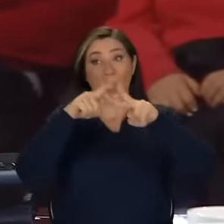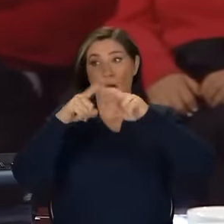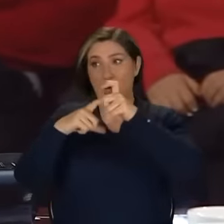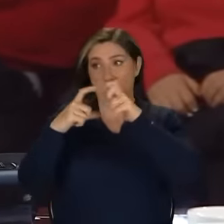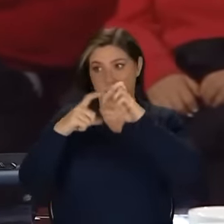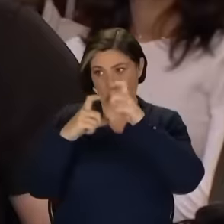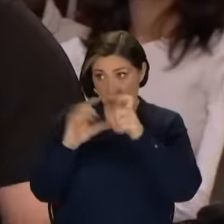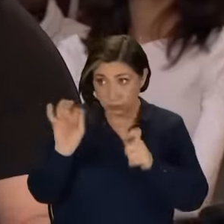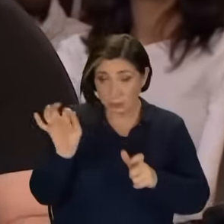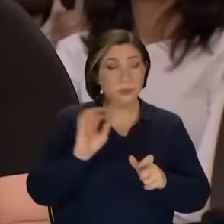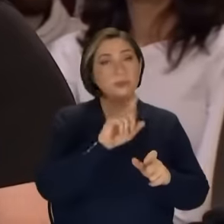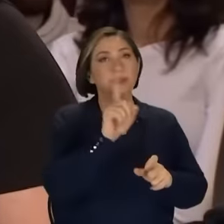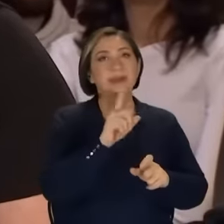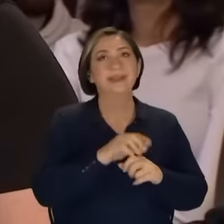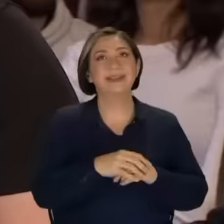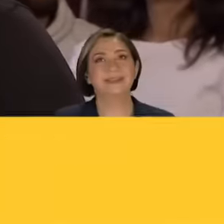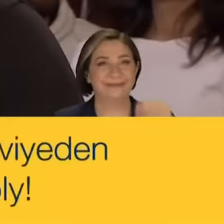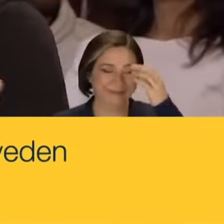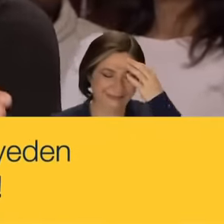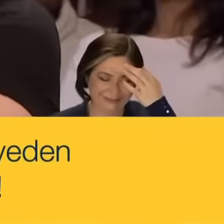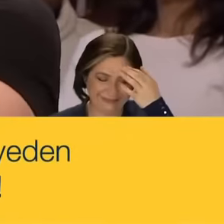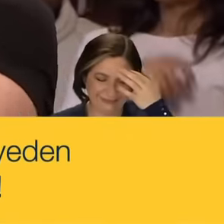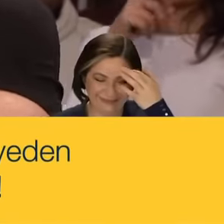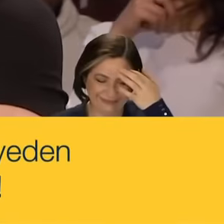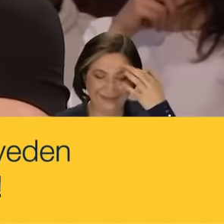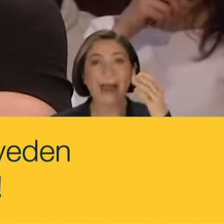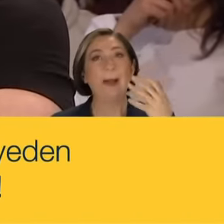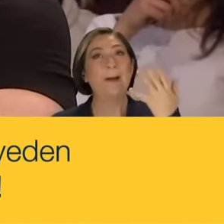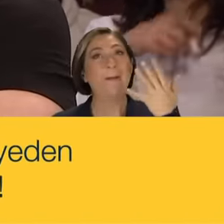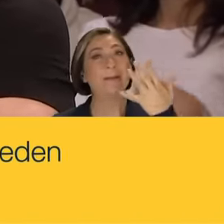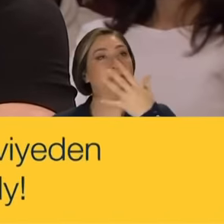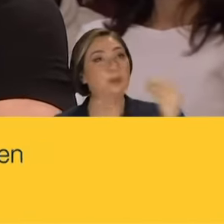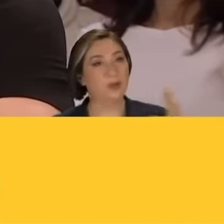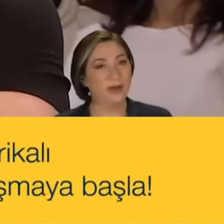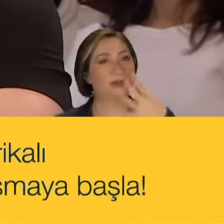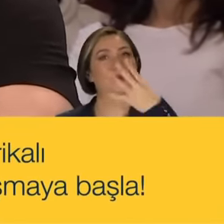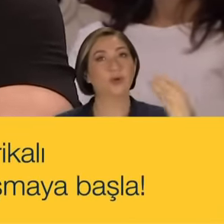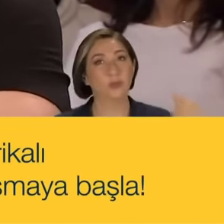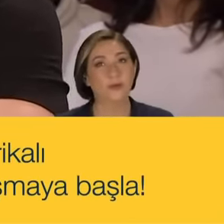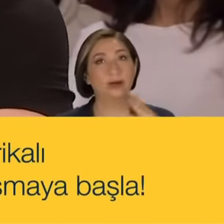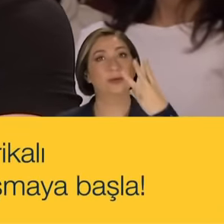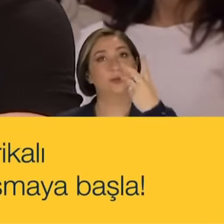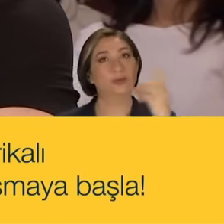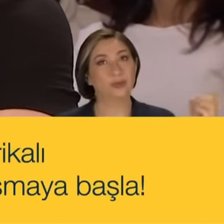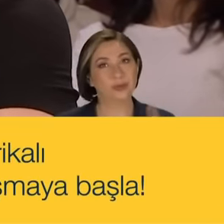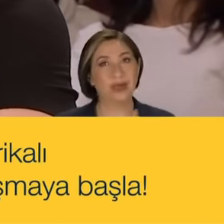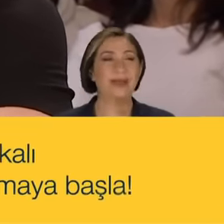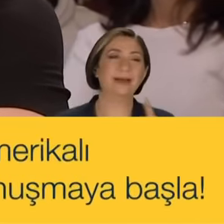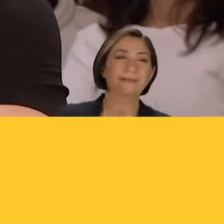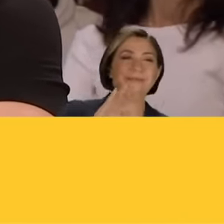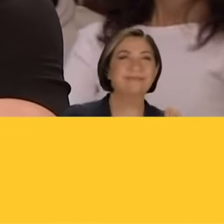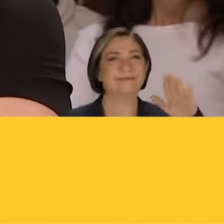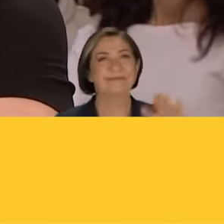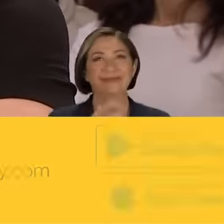galiba. Yok. Ondan sonra yok yok. 5 milyon var, 4 milyon var, 3900 var. Oralarda